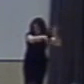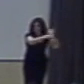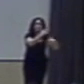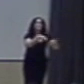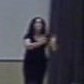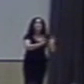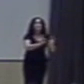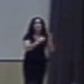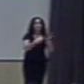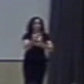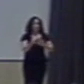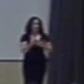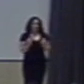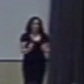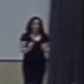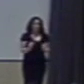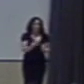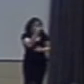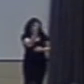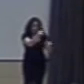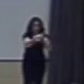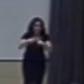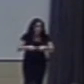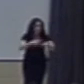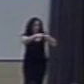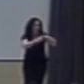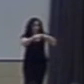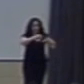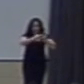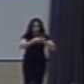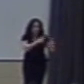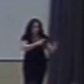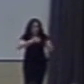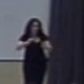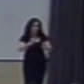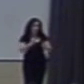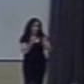els periodistes s'han d'actualitzar i entendre les eines d'avui dia, no?